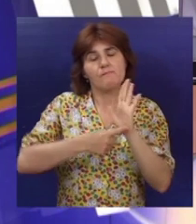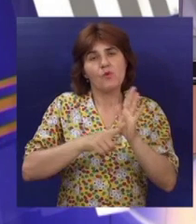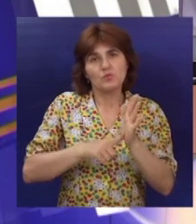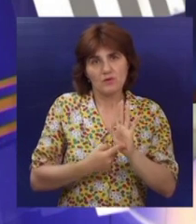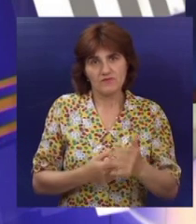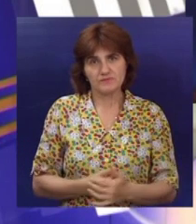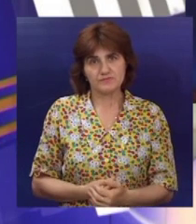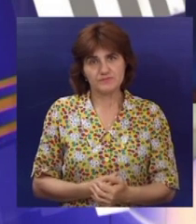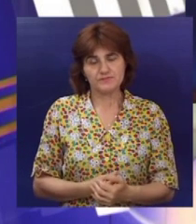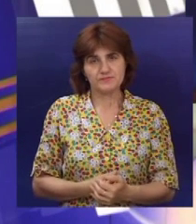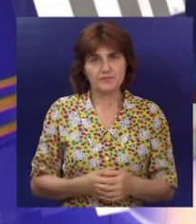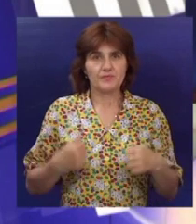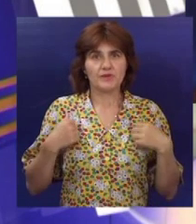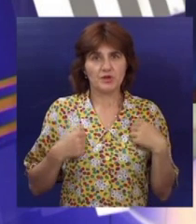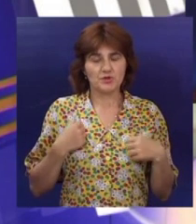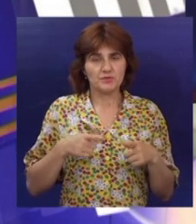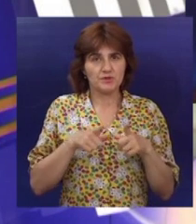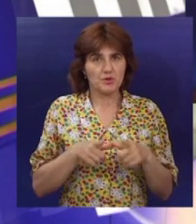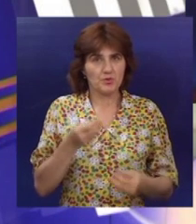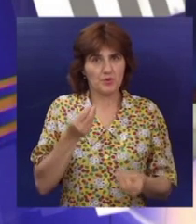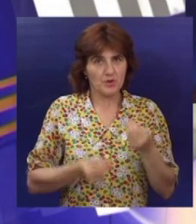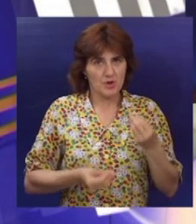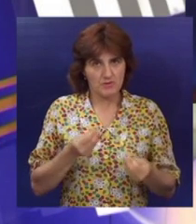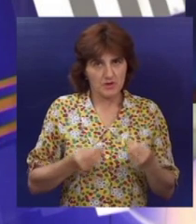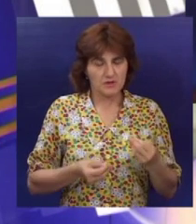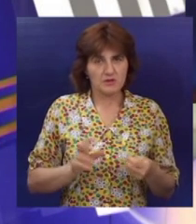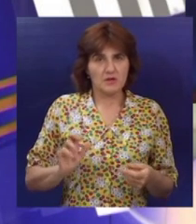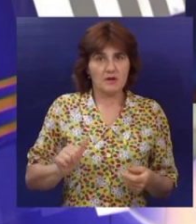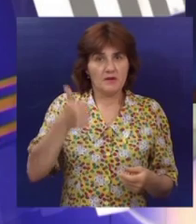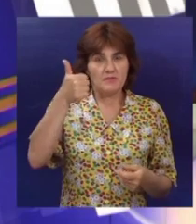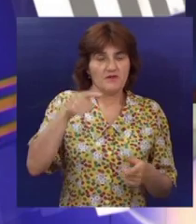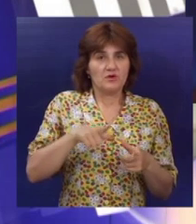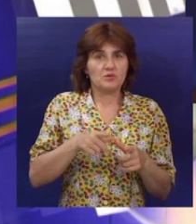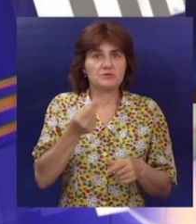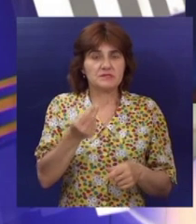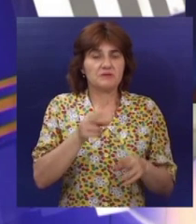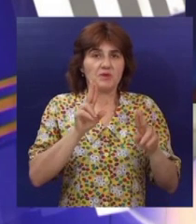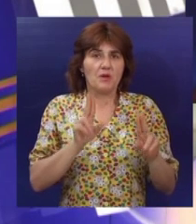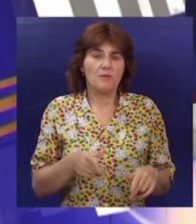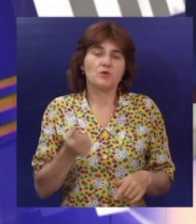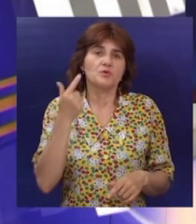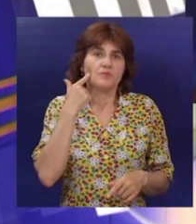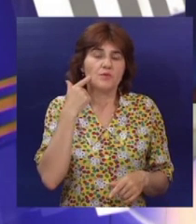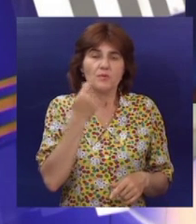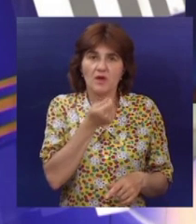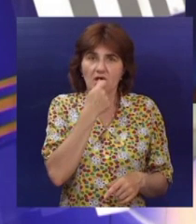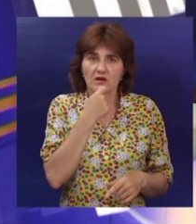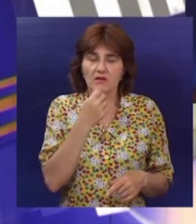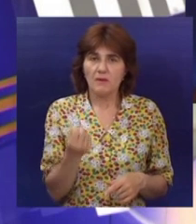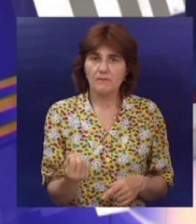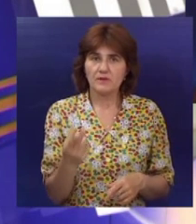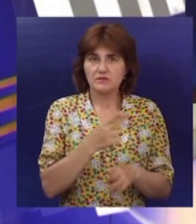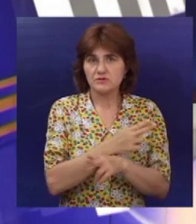bodova. Subotički mališani u vrtićima i predškolci prvi su u Srbiji imali priliku da konzumiraju